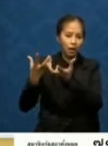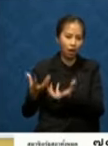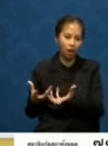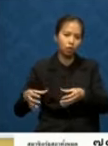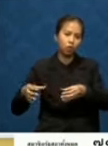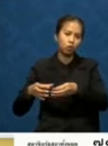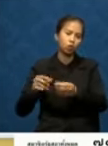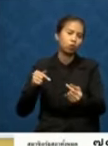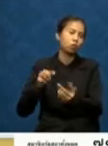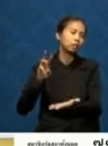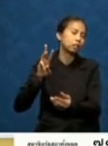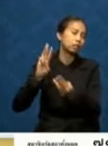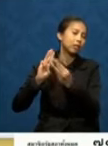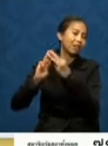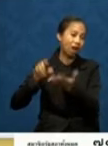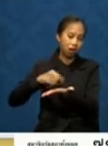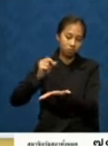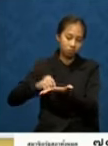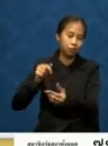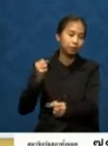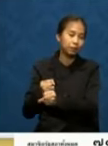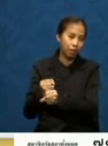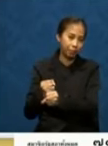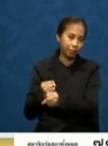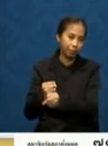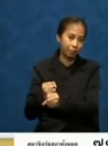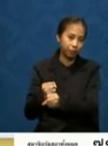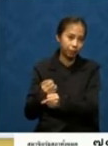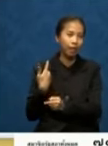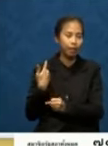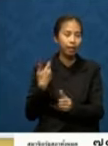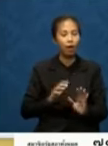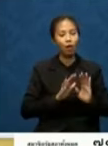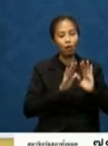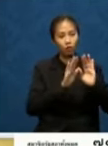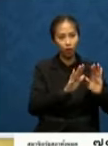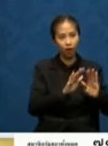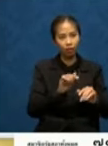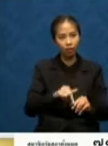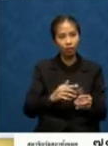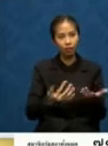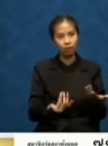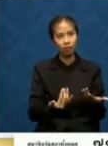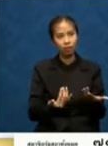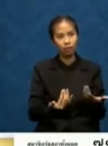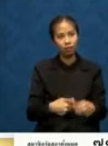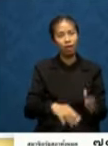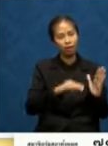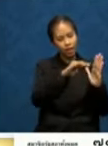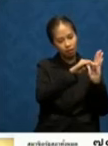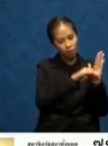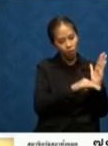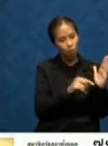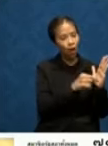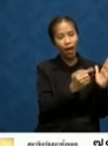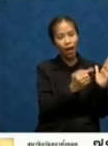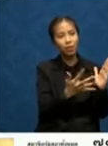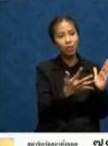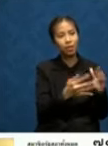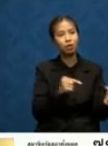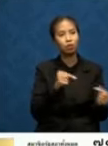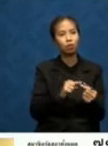สนธิสัญญาเท่านั้นและเรื่องสั้นๆที่ขออนุญาตฝากไว้ก็คือที่หายไปจากคำแถลงนโยบายคือปรัชญ